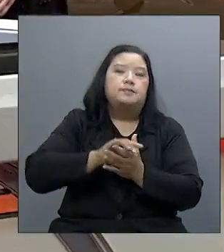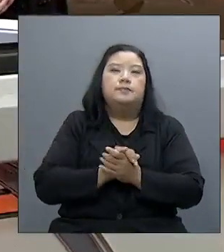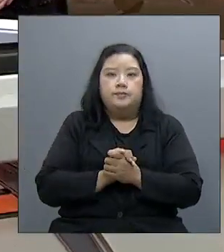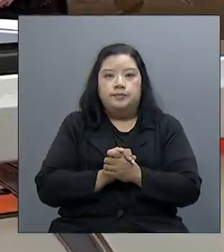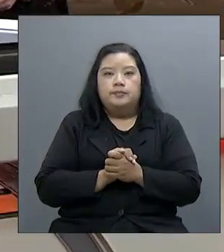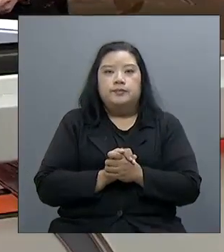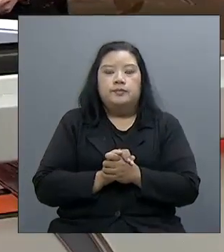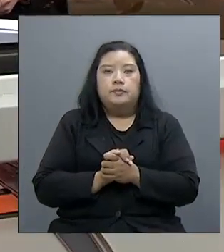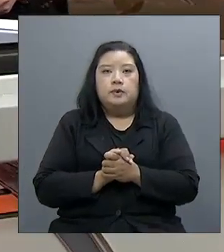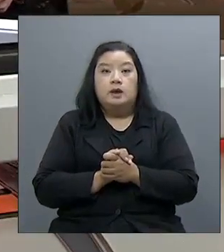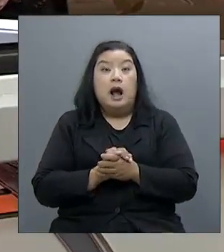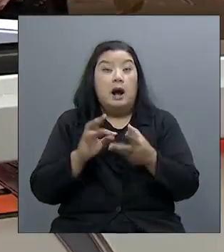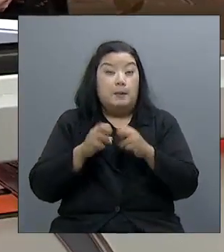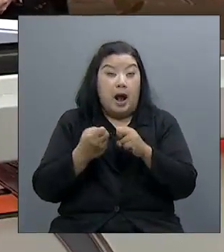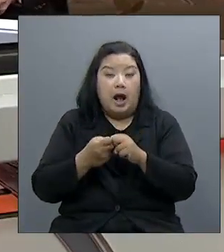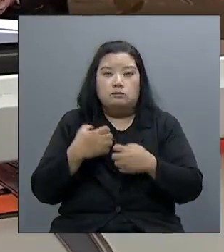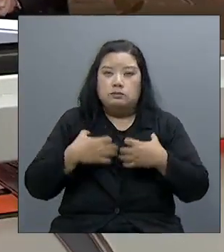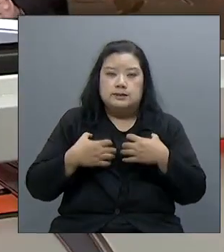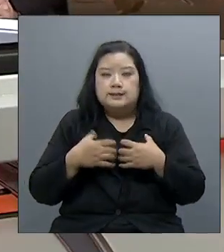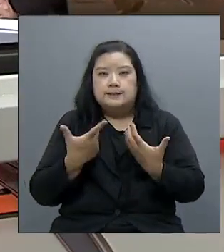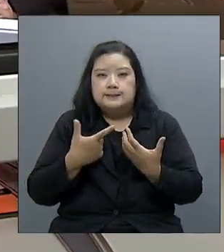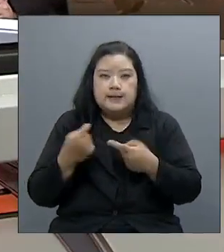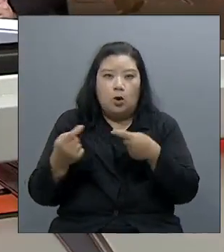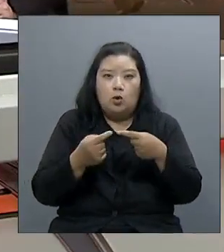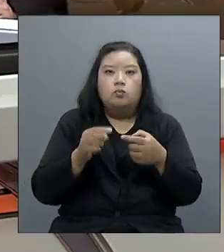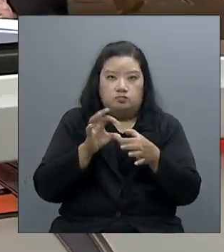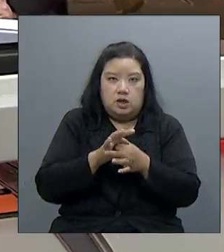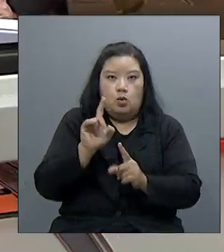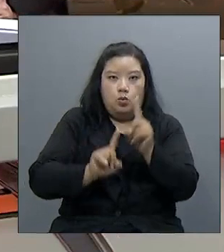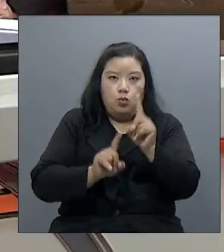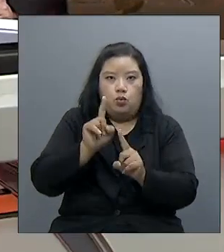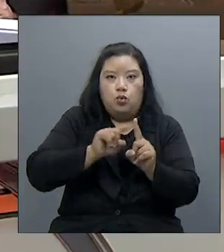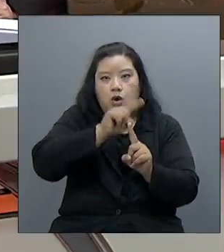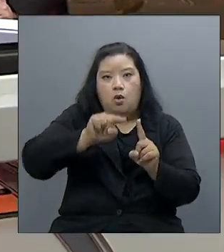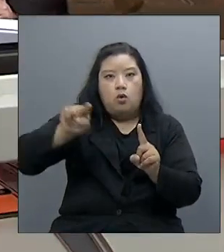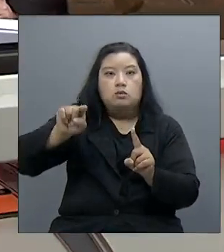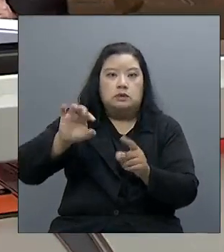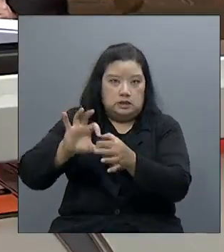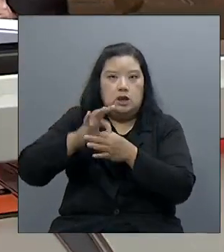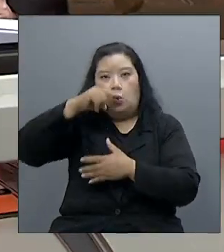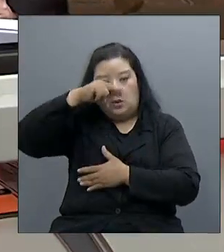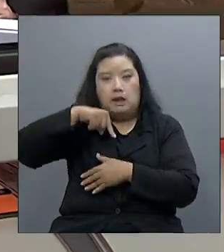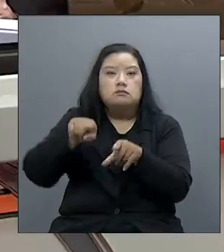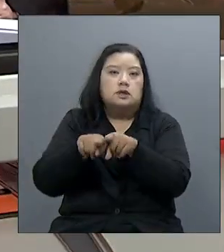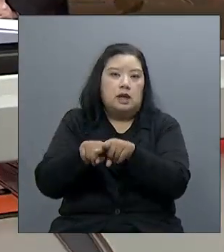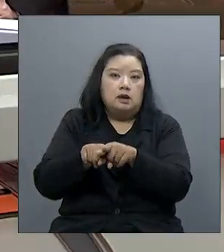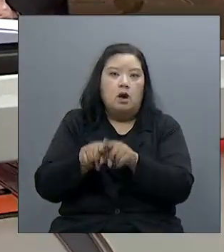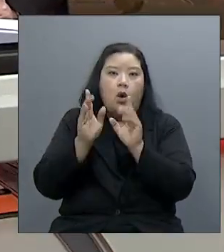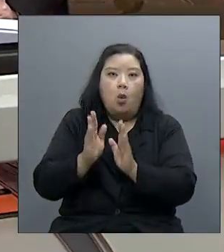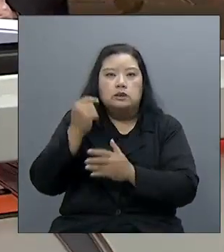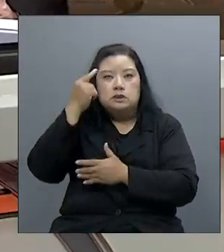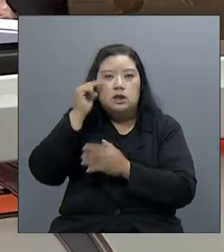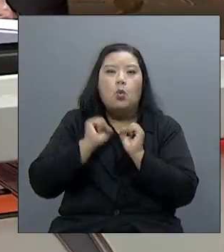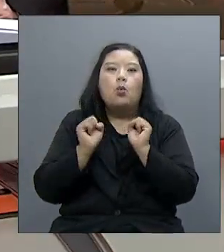ความตึงเครียดในอิสราเอลตอนนี้ก็ส่งผลต่อตลาดทุนโลกนะคะซึ่งก็รวมมาถึงของไทยด้วยหลังจากที่นักลงทุนมีความ